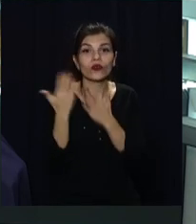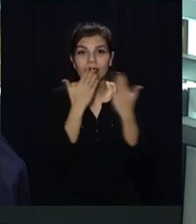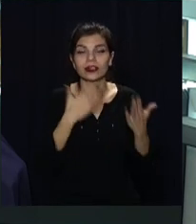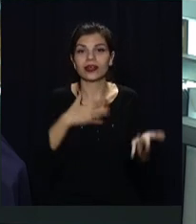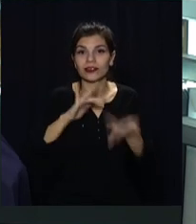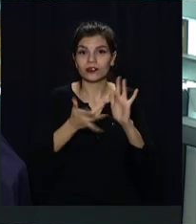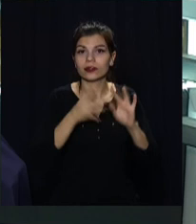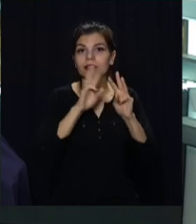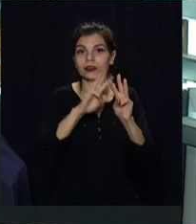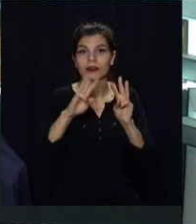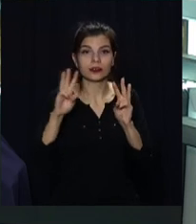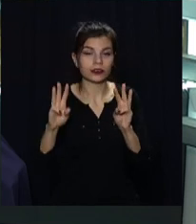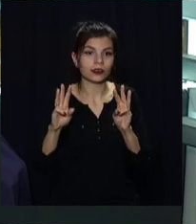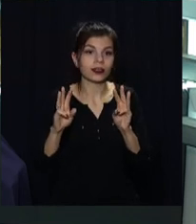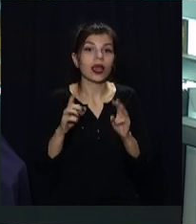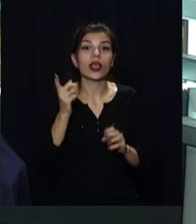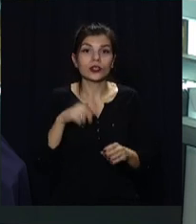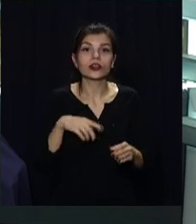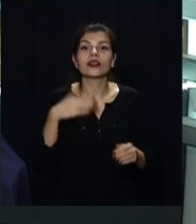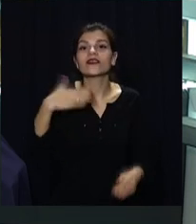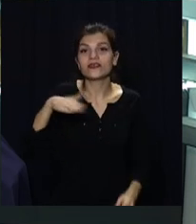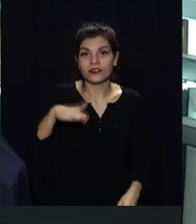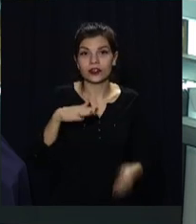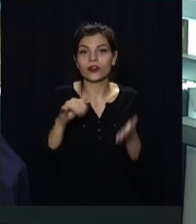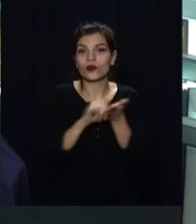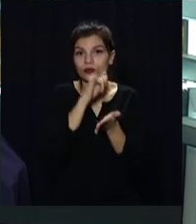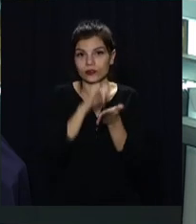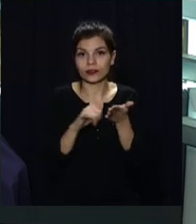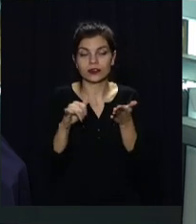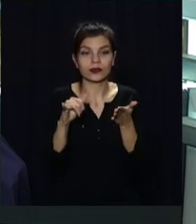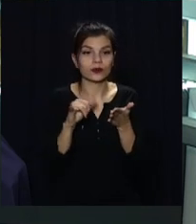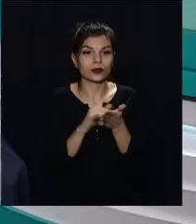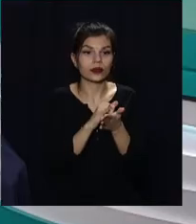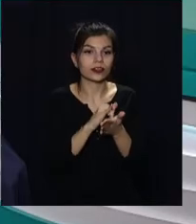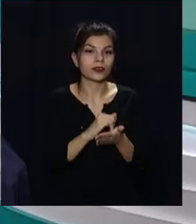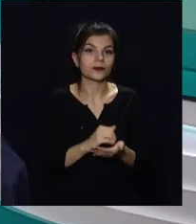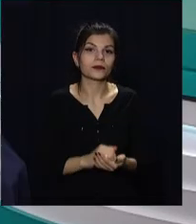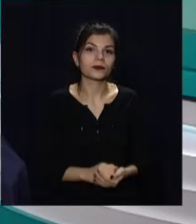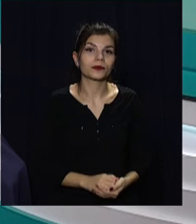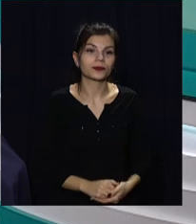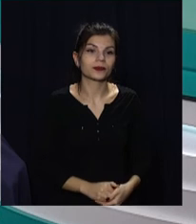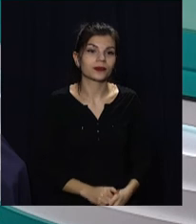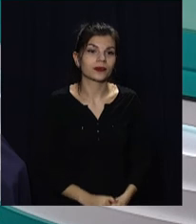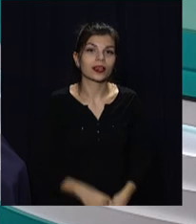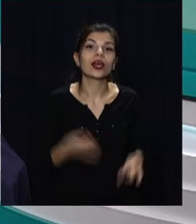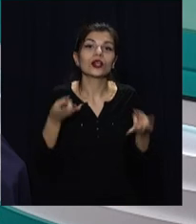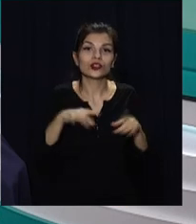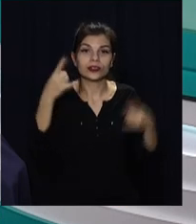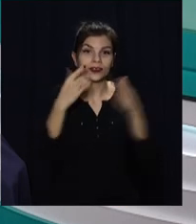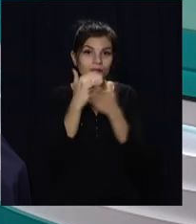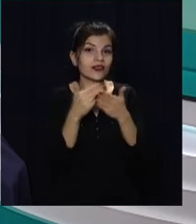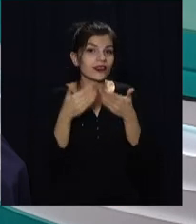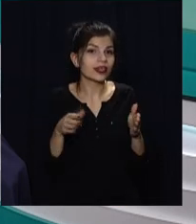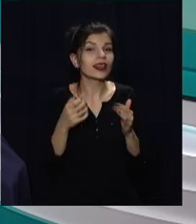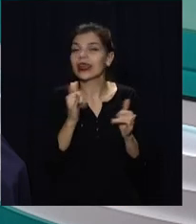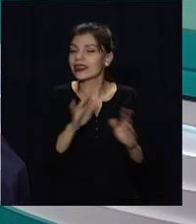сайті opentv.media. Дивіться сюжети в соціальних мережах та на нашому ютуб-каналі. Залишайтеся з «Відкритим» та не